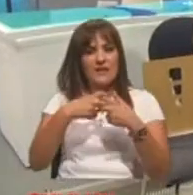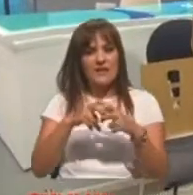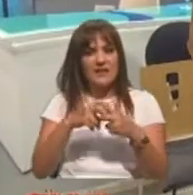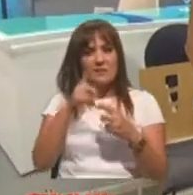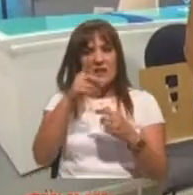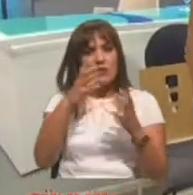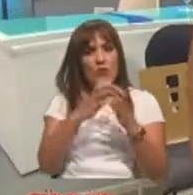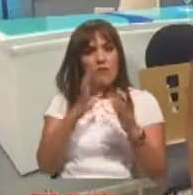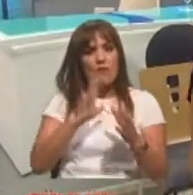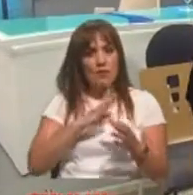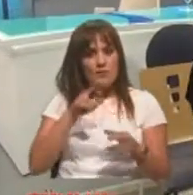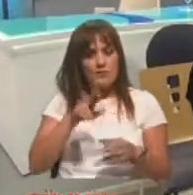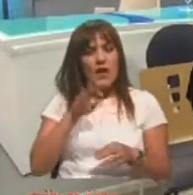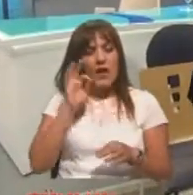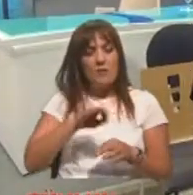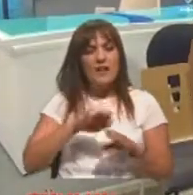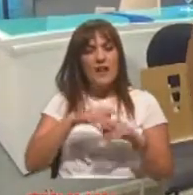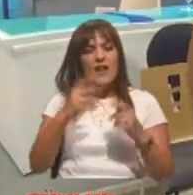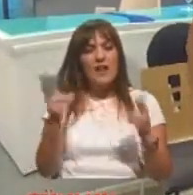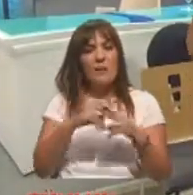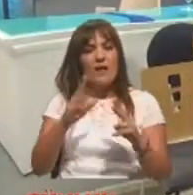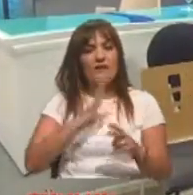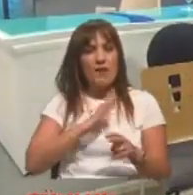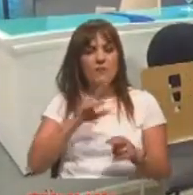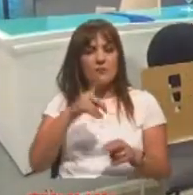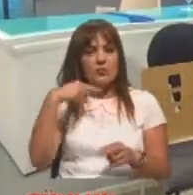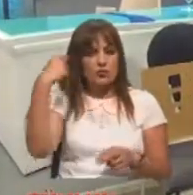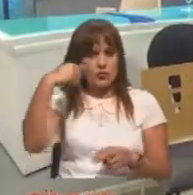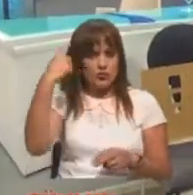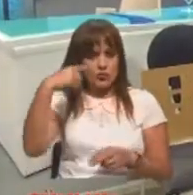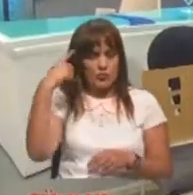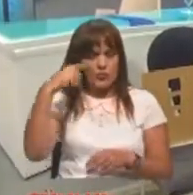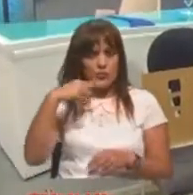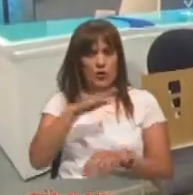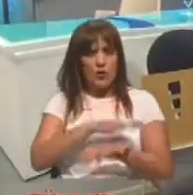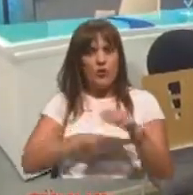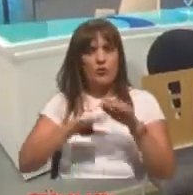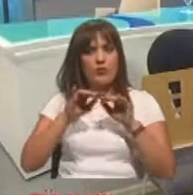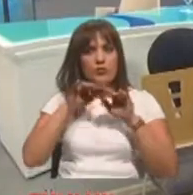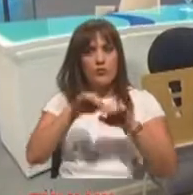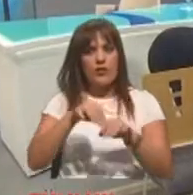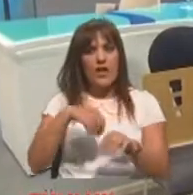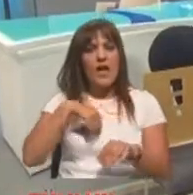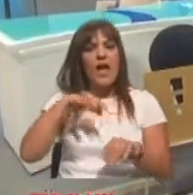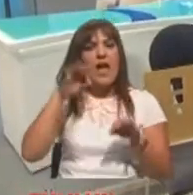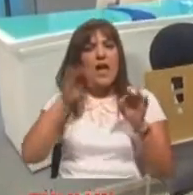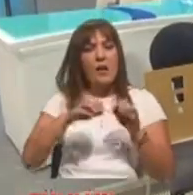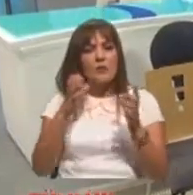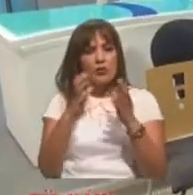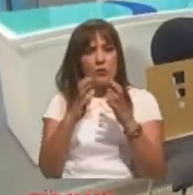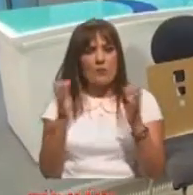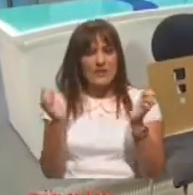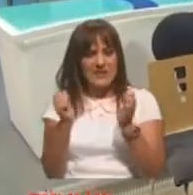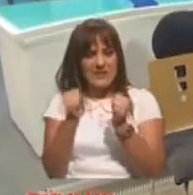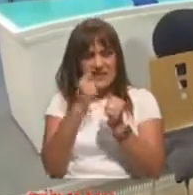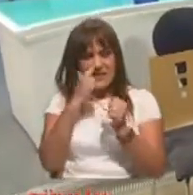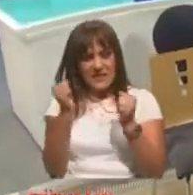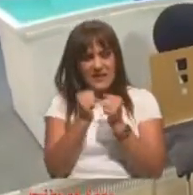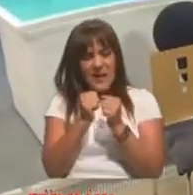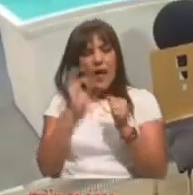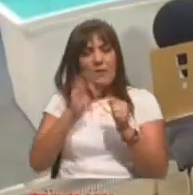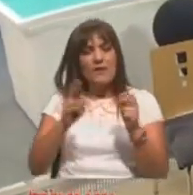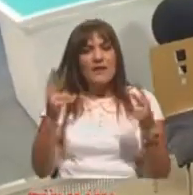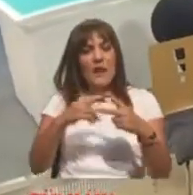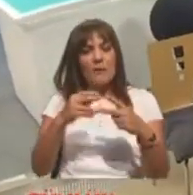içinde top varmış gibi hem de dizlerimin dışında kemer varmış gibi düşünüyorum. Kolları uzattım ve hem topu sıkıyorum hem kemeri